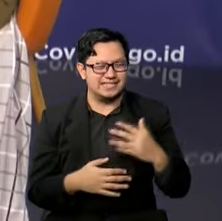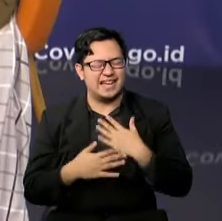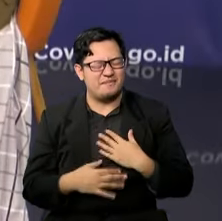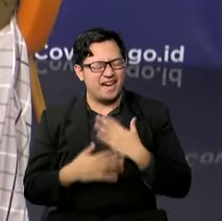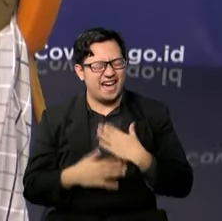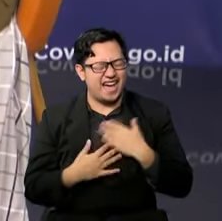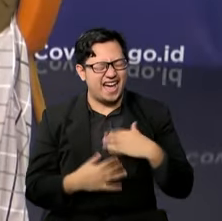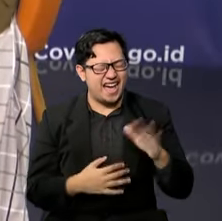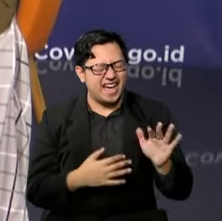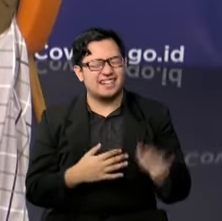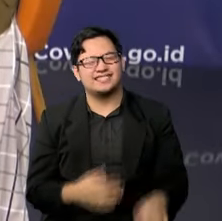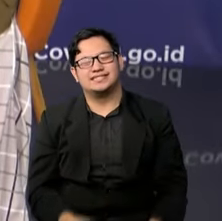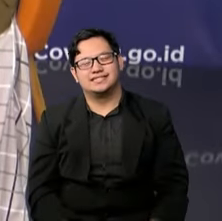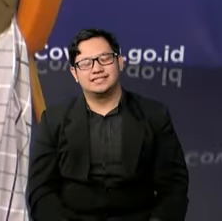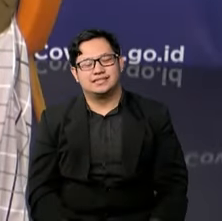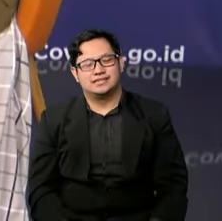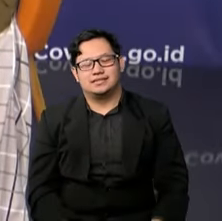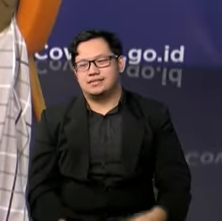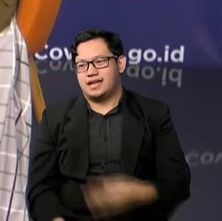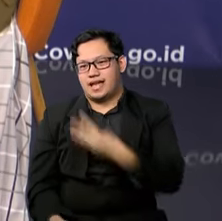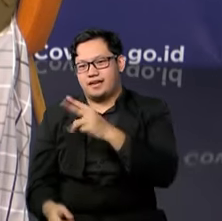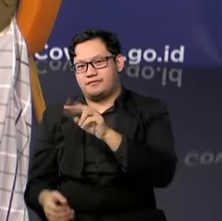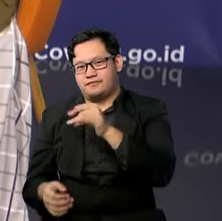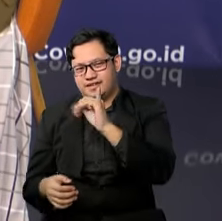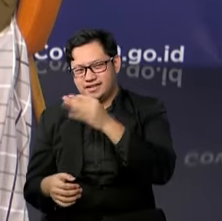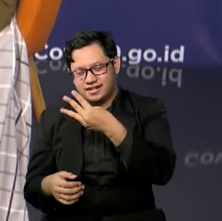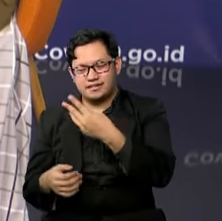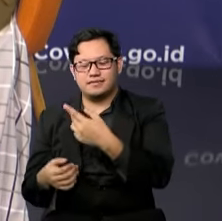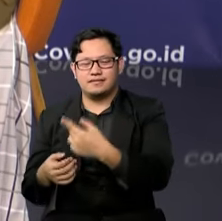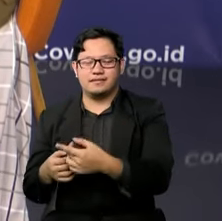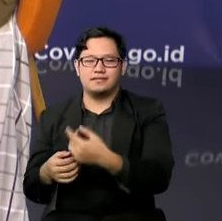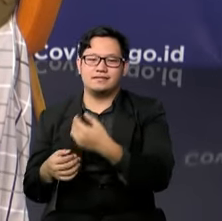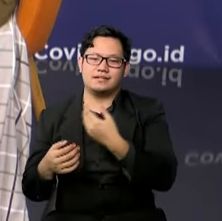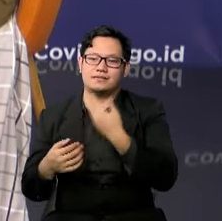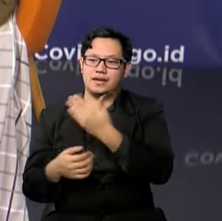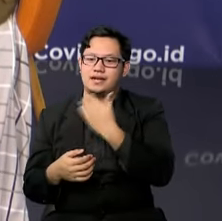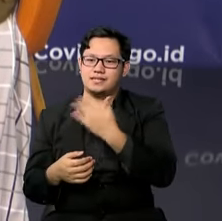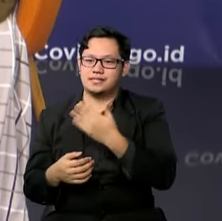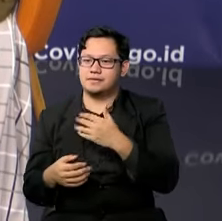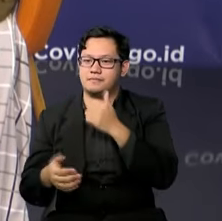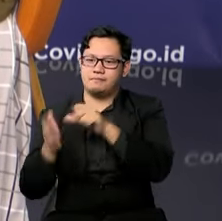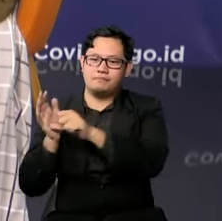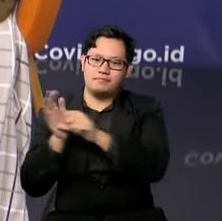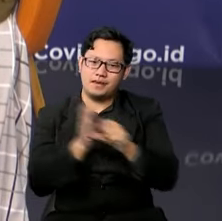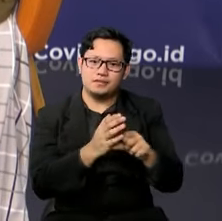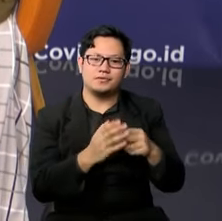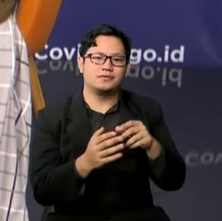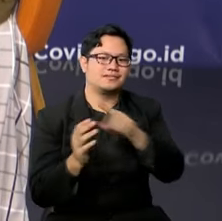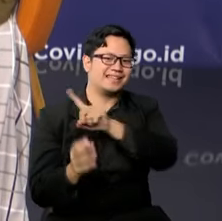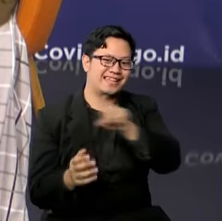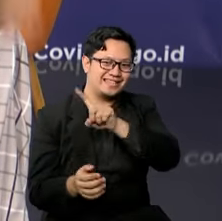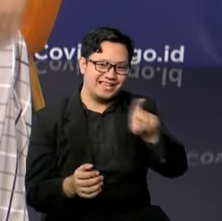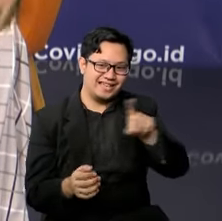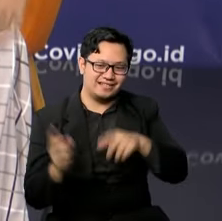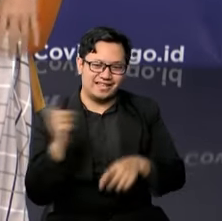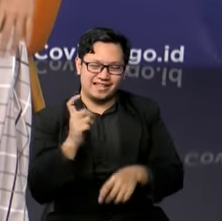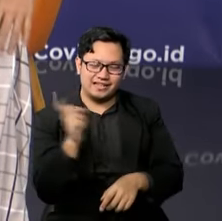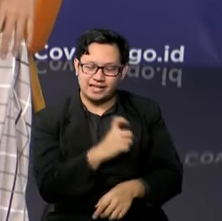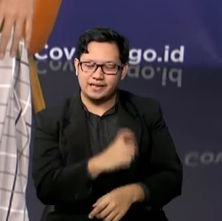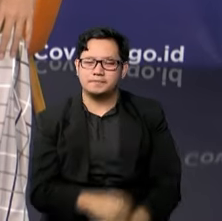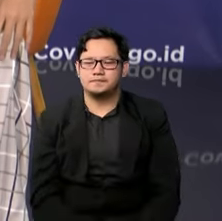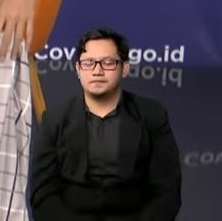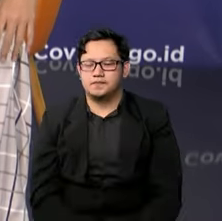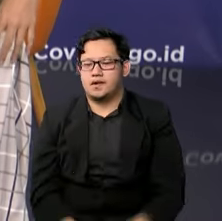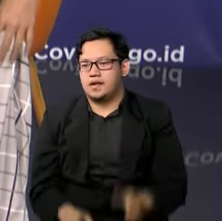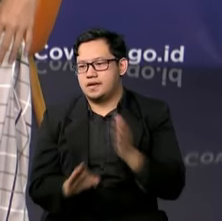bye bye Terima kasih banyak udah bantuin saya nanya lebih jauh dan mewakili semua jurnalis dan seperti biasanya pemirsa sebelum Selesai acara Saya